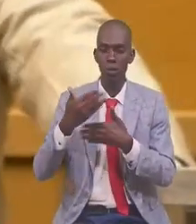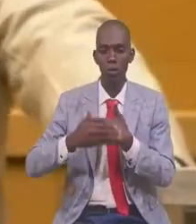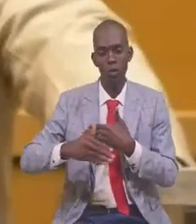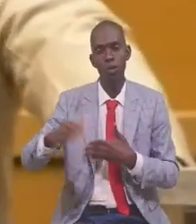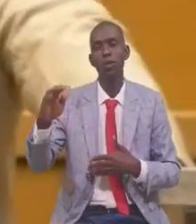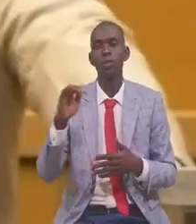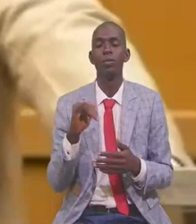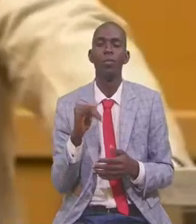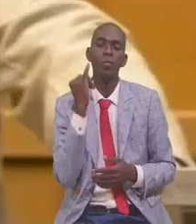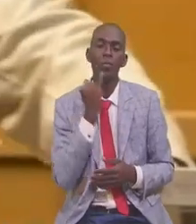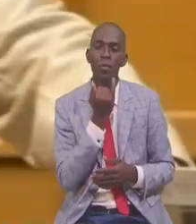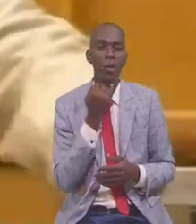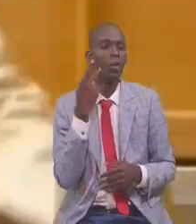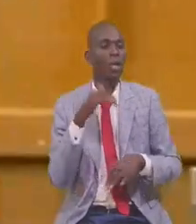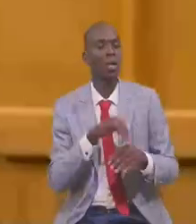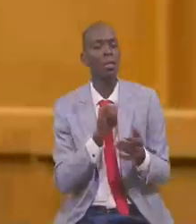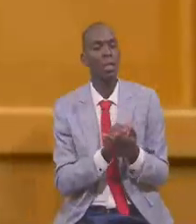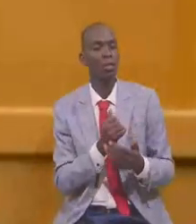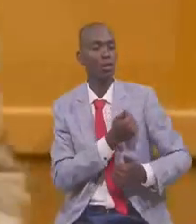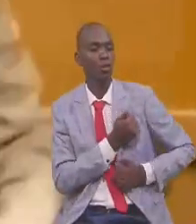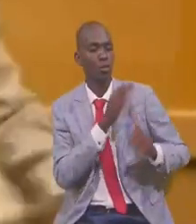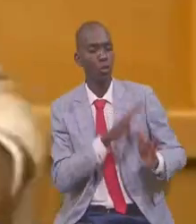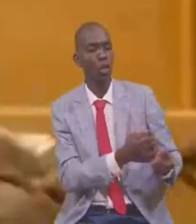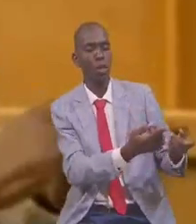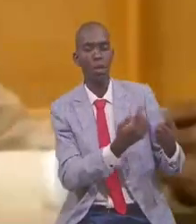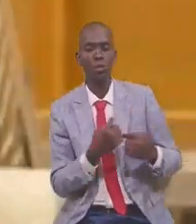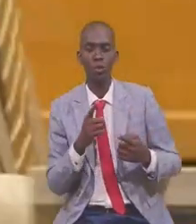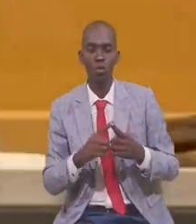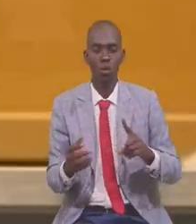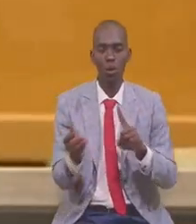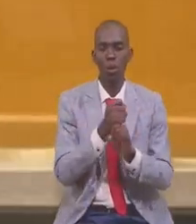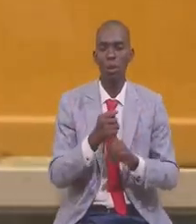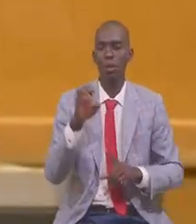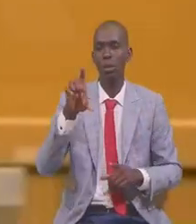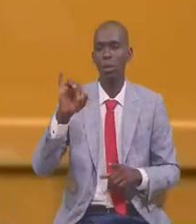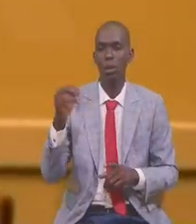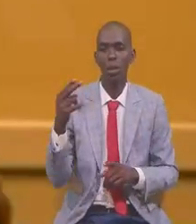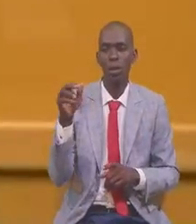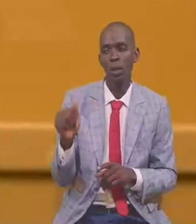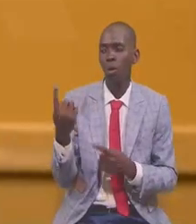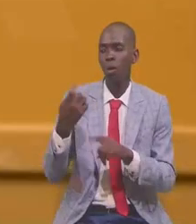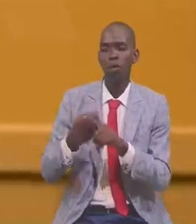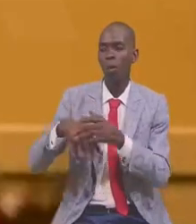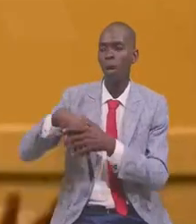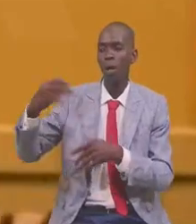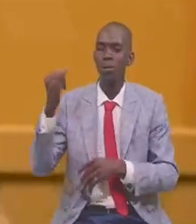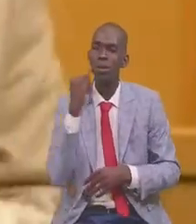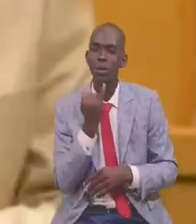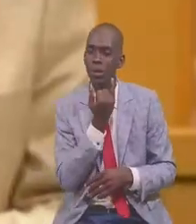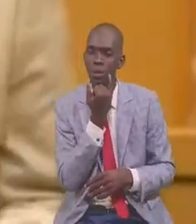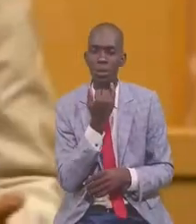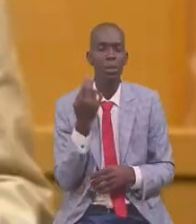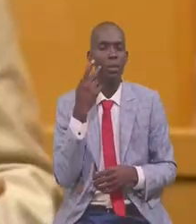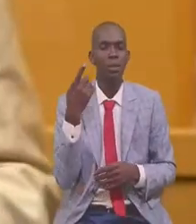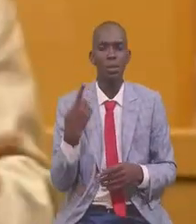le sortir d'Israël. Ils venaient du dehors. Regardez toutes ces choses qui ont eu lieu. La multiplication de